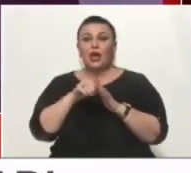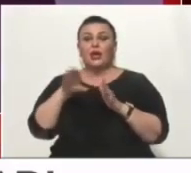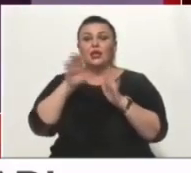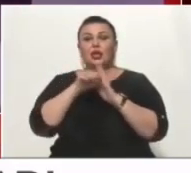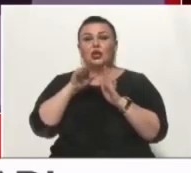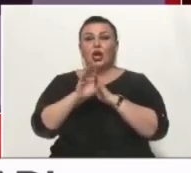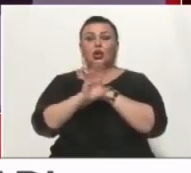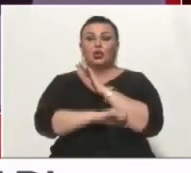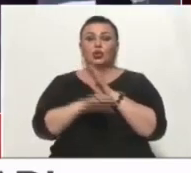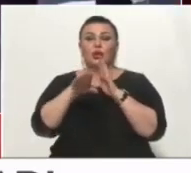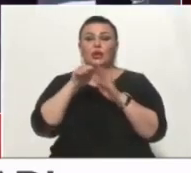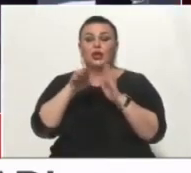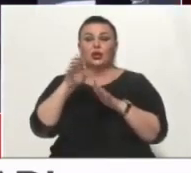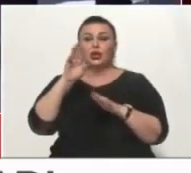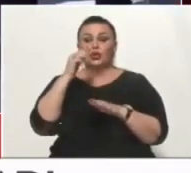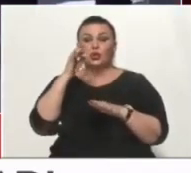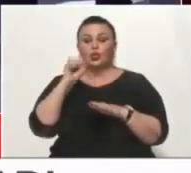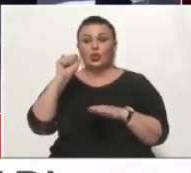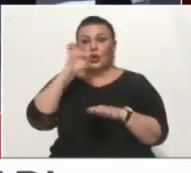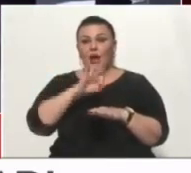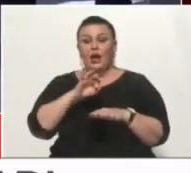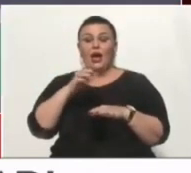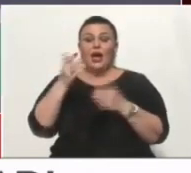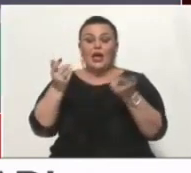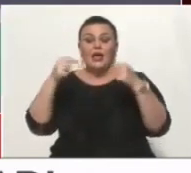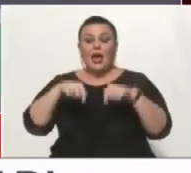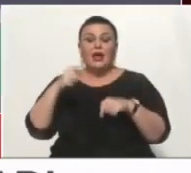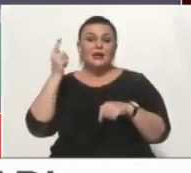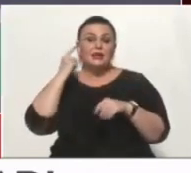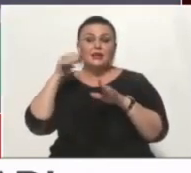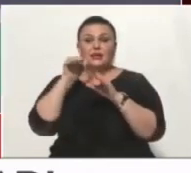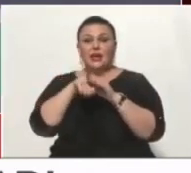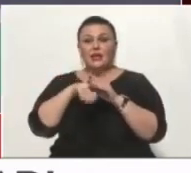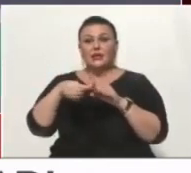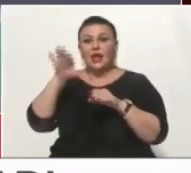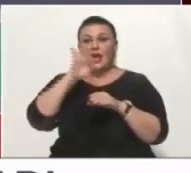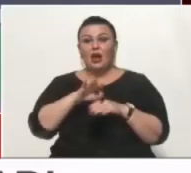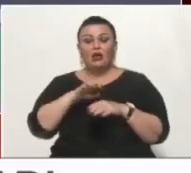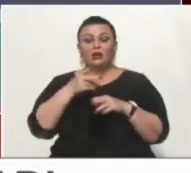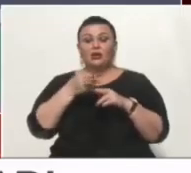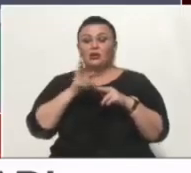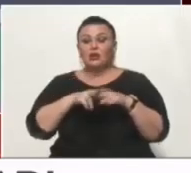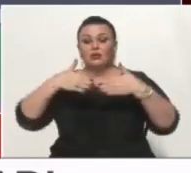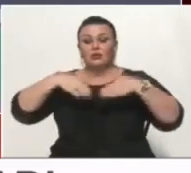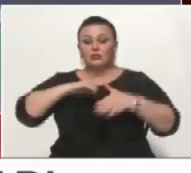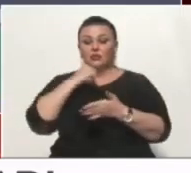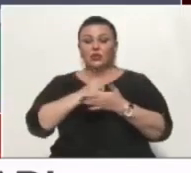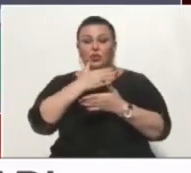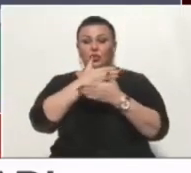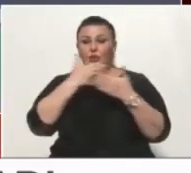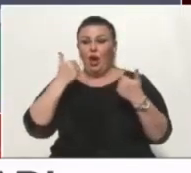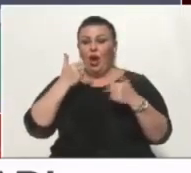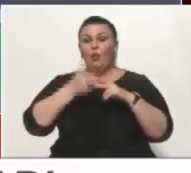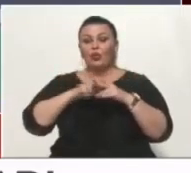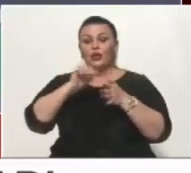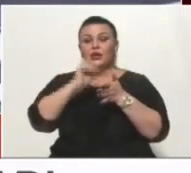Seçkilərin sonunda Seçki Şurası əslində gələn səslərin %29-unun etibarsız olduğunu açıqlamışdı. Ancaq